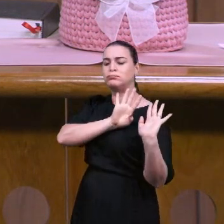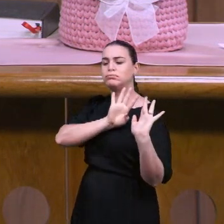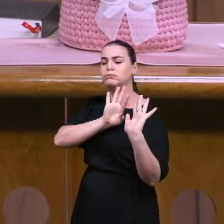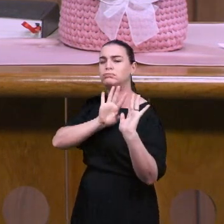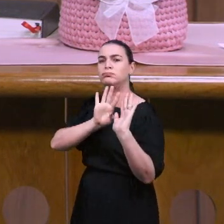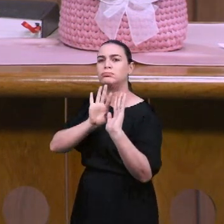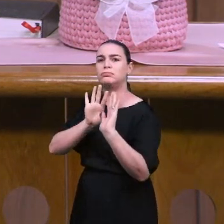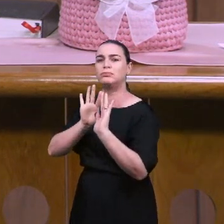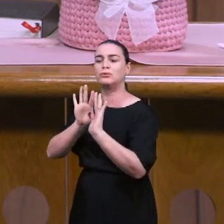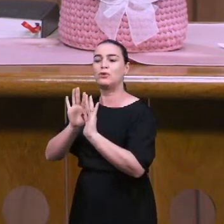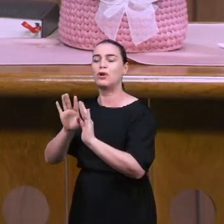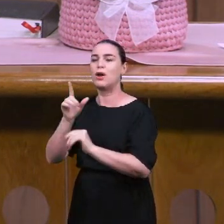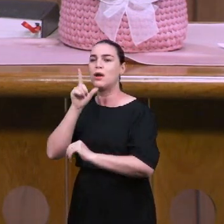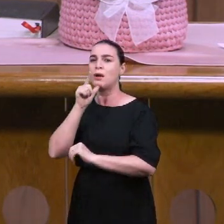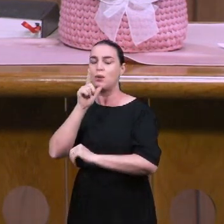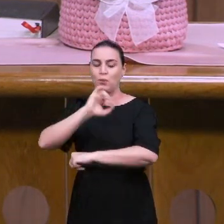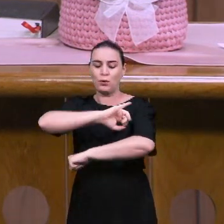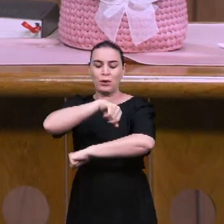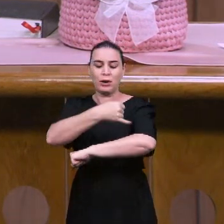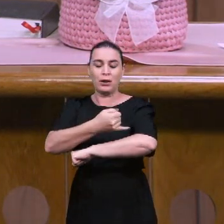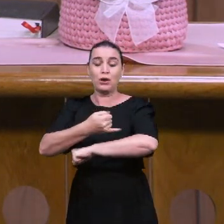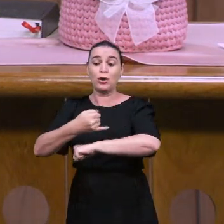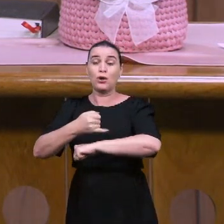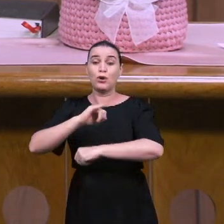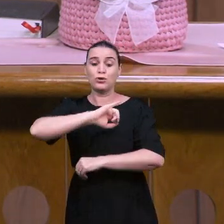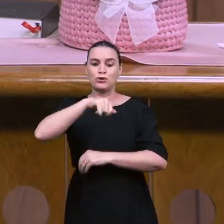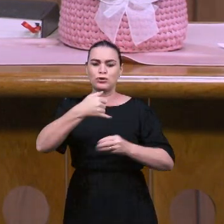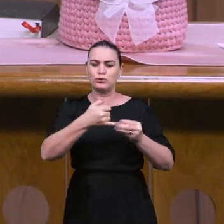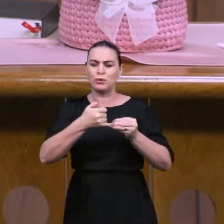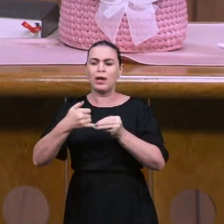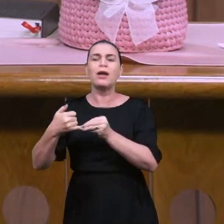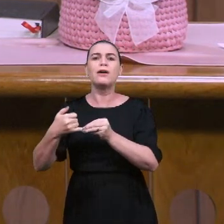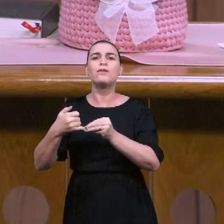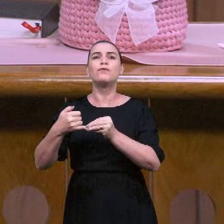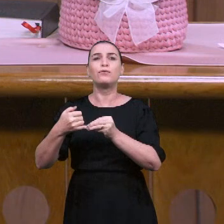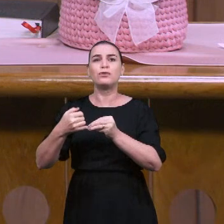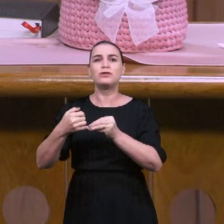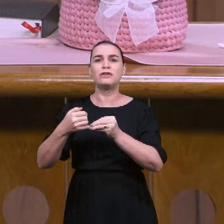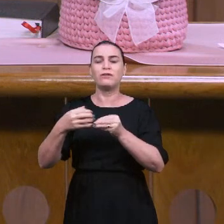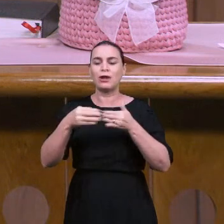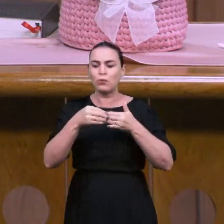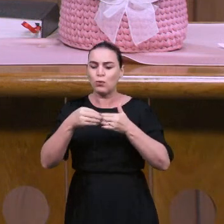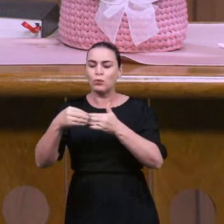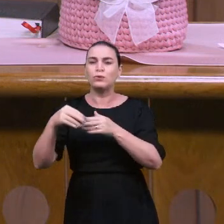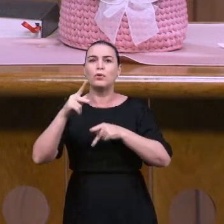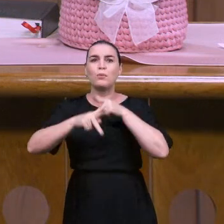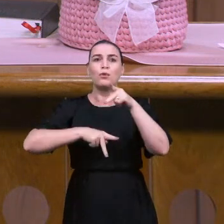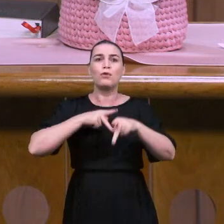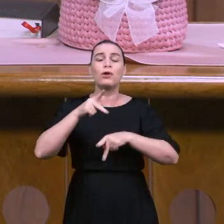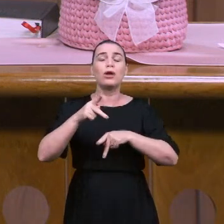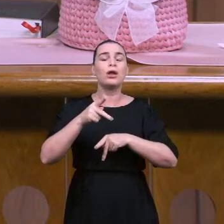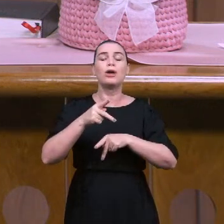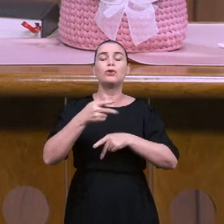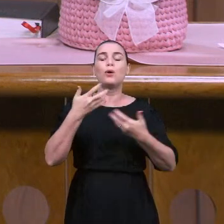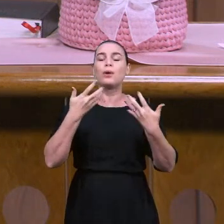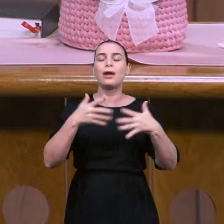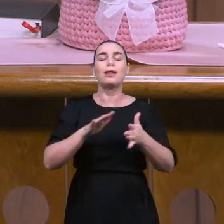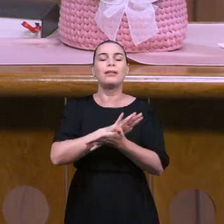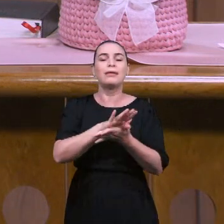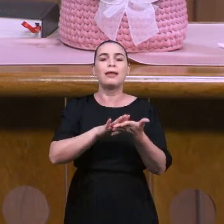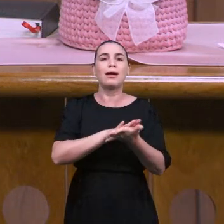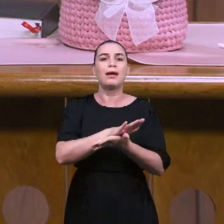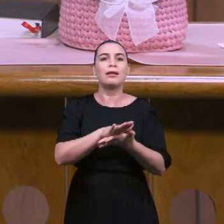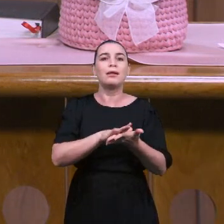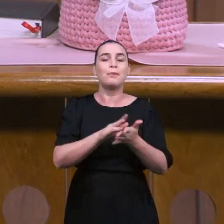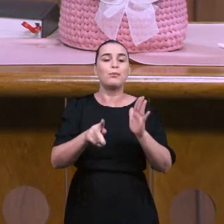tu vas mener le peuple, mais je ne veux pas rien gratuit de personne du monde. Je